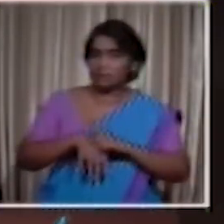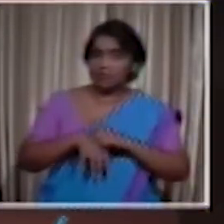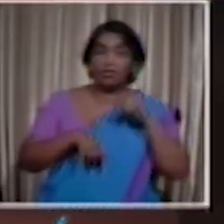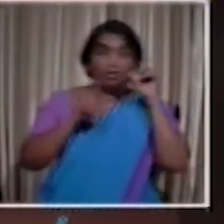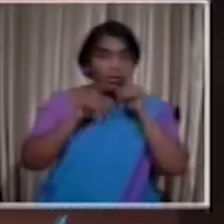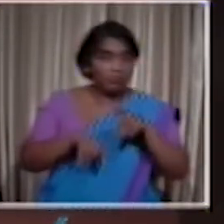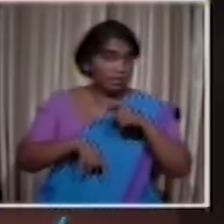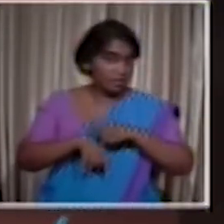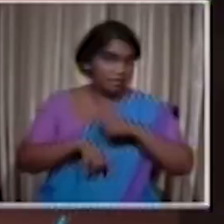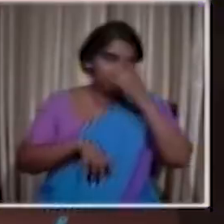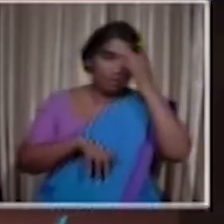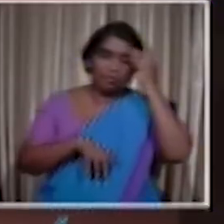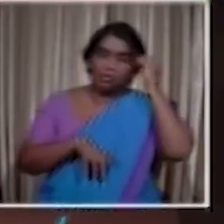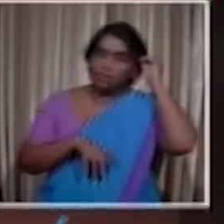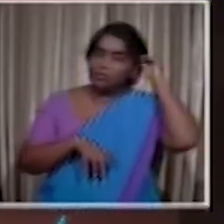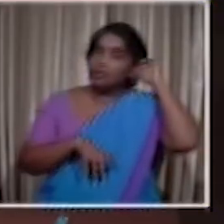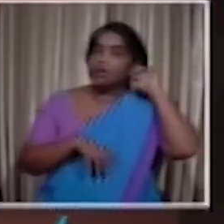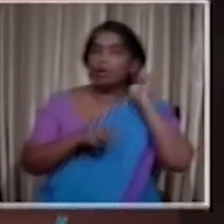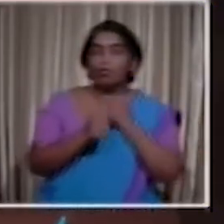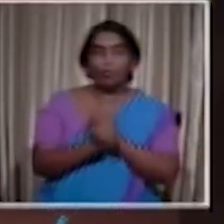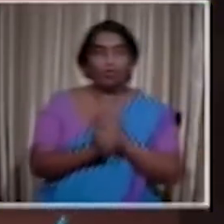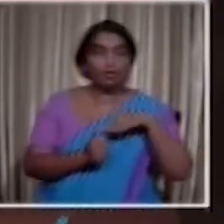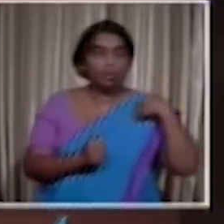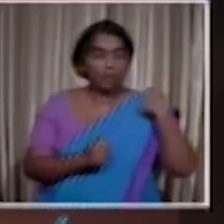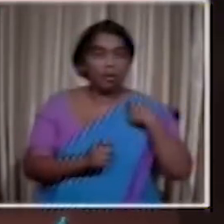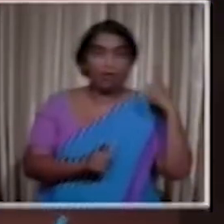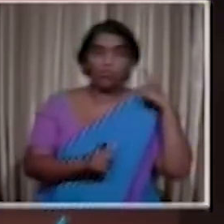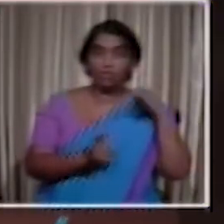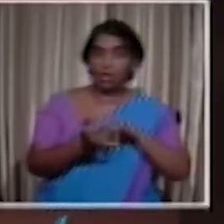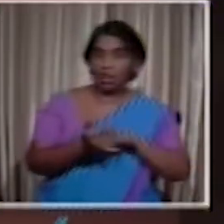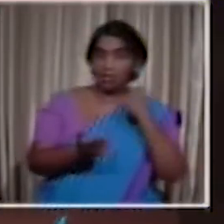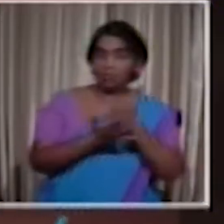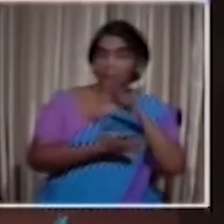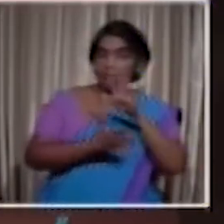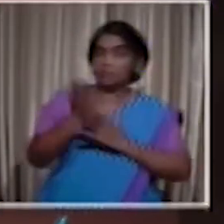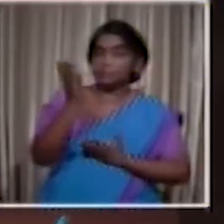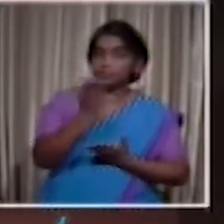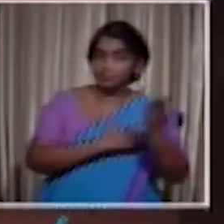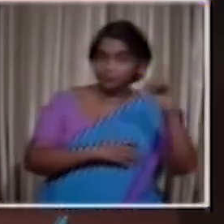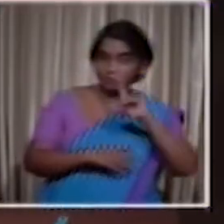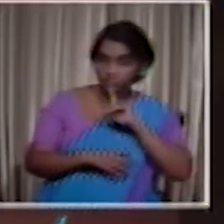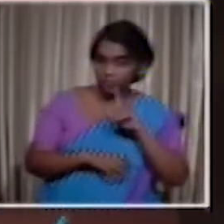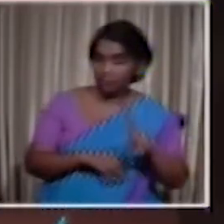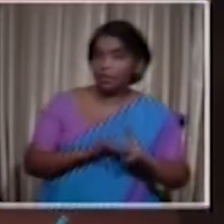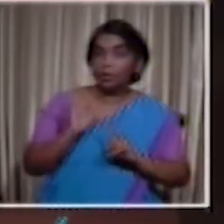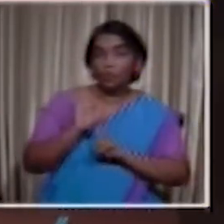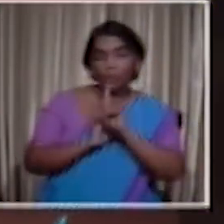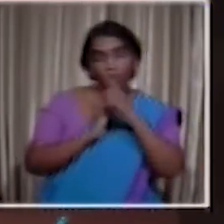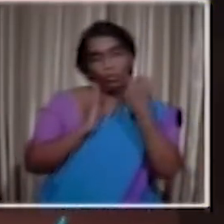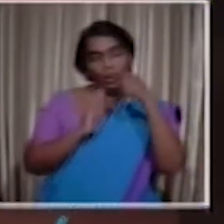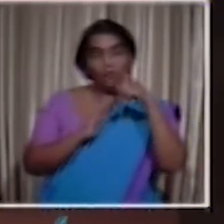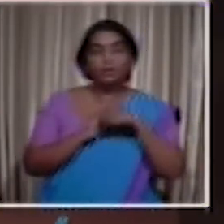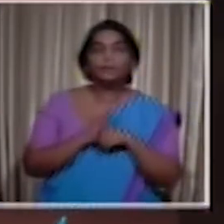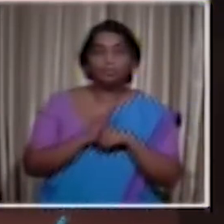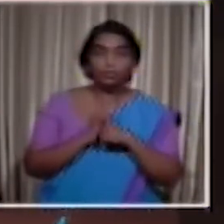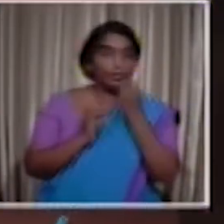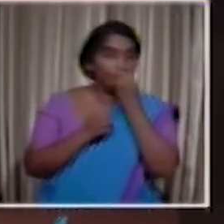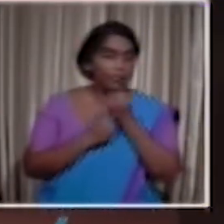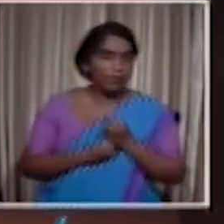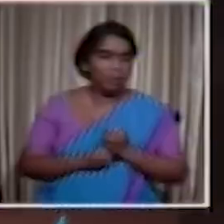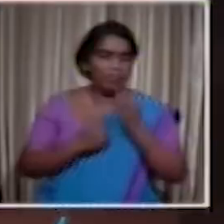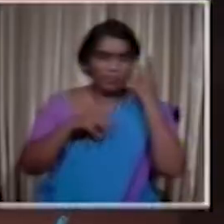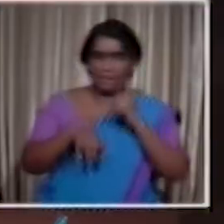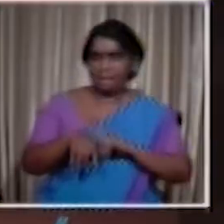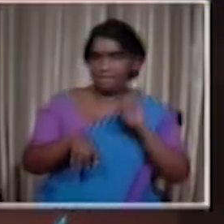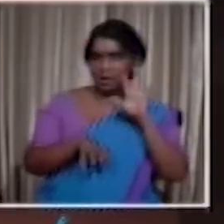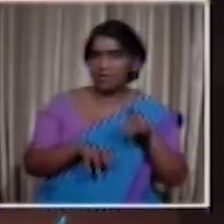මෙවැනි වෙලාවක පොලිස්පතිවරයා ආරක්ෂක ලේකම්වරයාට ලිපියක් යොමු කරලා කියනවා උතුරේ හෝ දකුණේ බෝම්බ පිපිරවීමේ